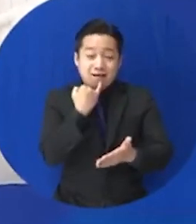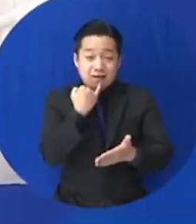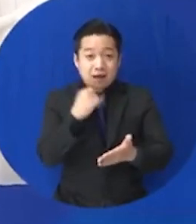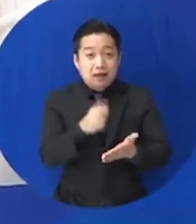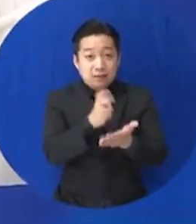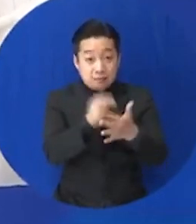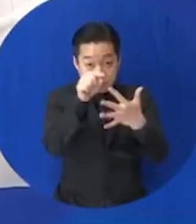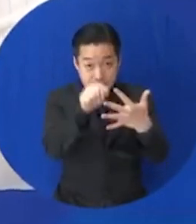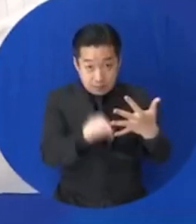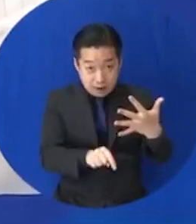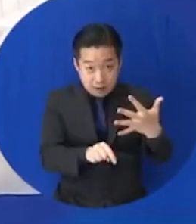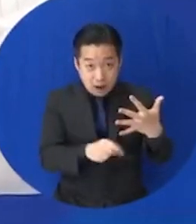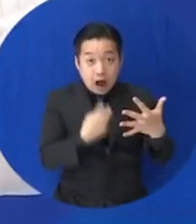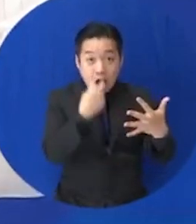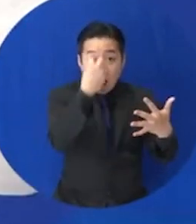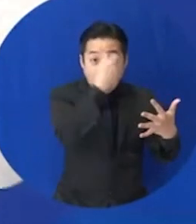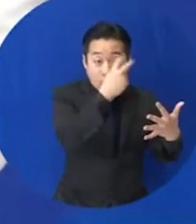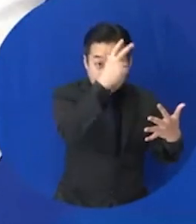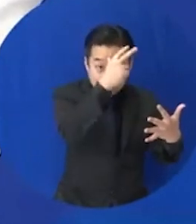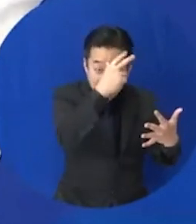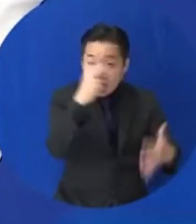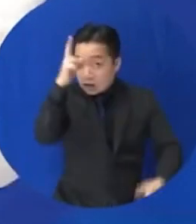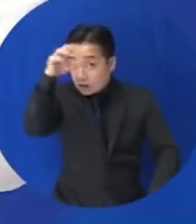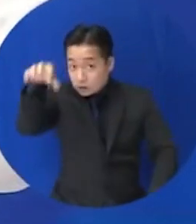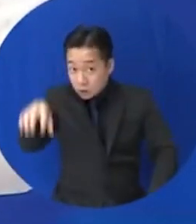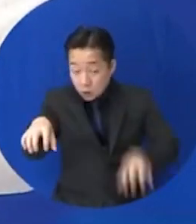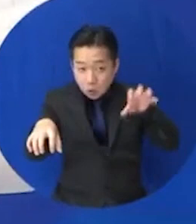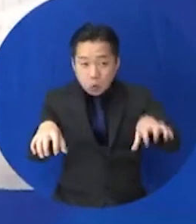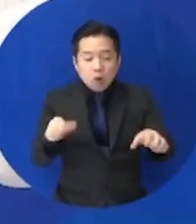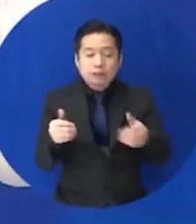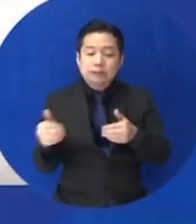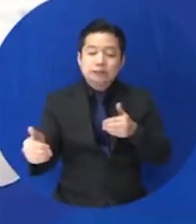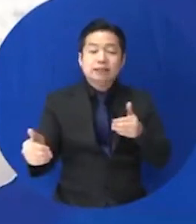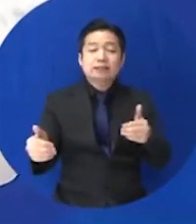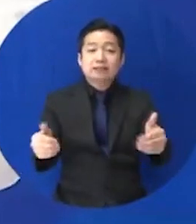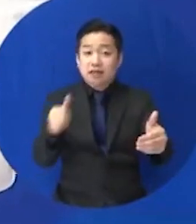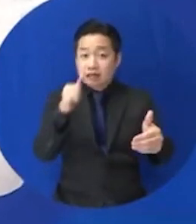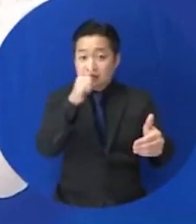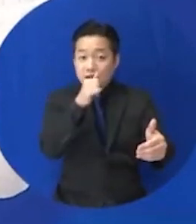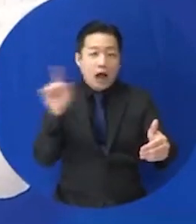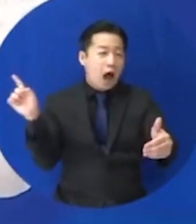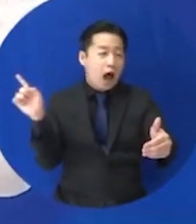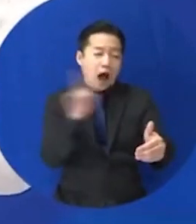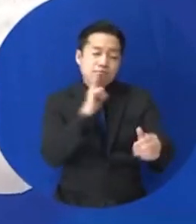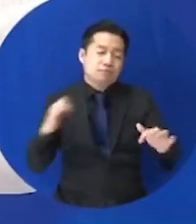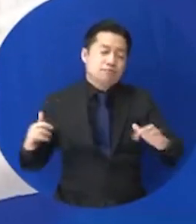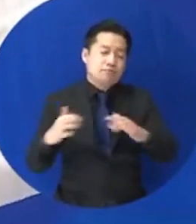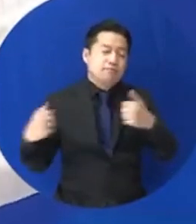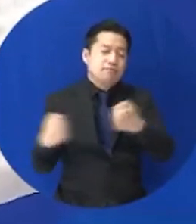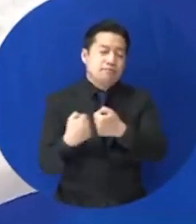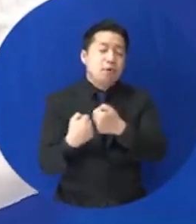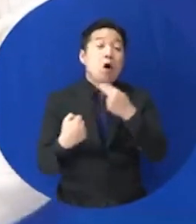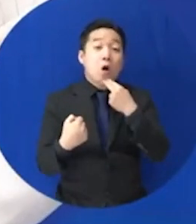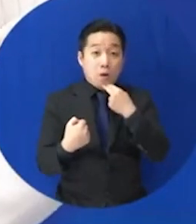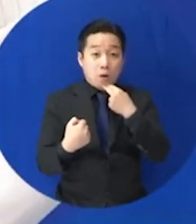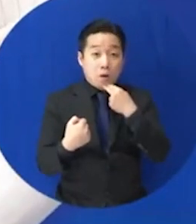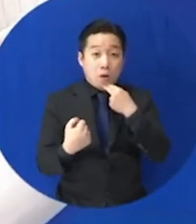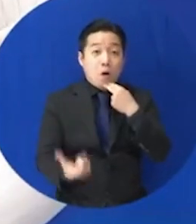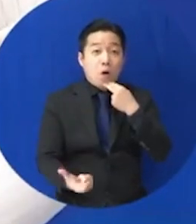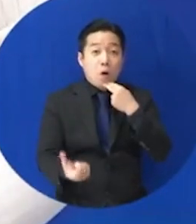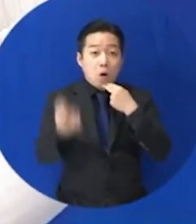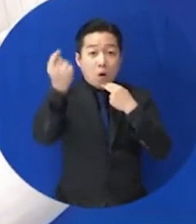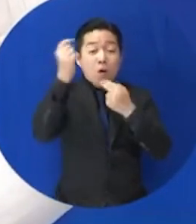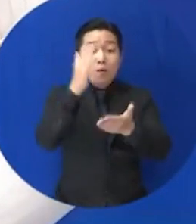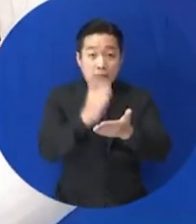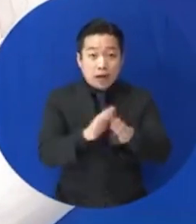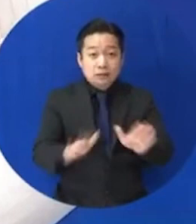1월 1일부터 검경 간에 지금 진행이 되고 있지만 아무런 잡음이 없지 않습니까? 그래서 속도 조절 걱정 안 하시고